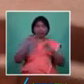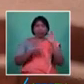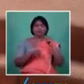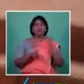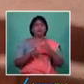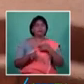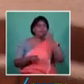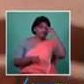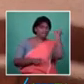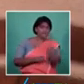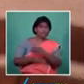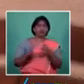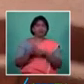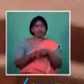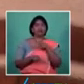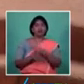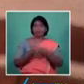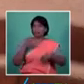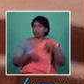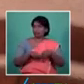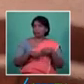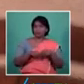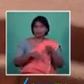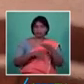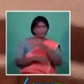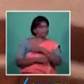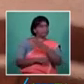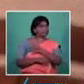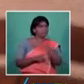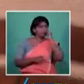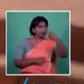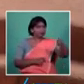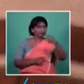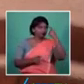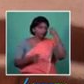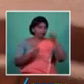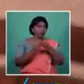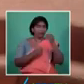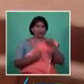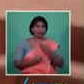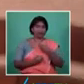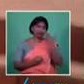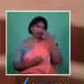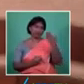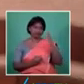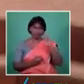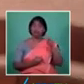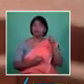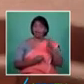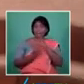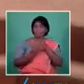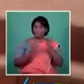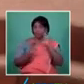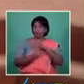කියමින් මාහට අපහාස කිරීම හා මාගේ දේශපාලනය කෙරෙහි සමාජයේ වෛරයක් ඇතිවන ආකාරයෙන් කටයුතු කිරීම මාහට ඉතා හොඳින් නිරීක්ෂණය විය මේ